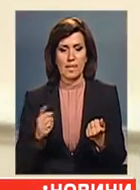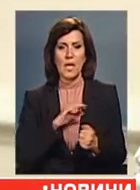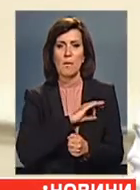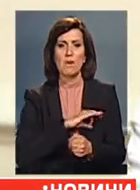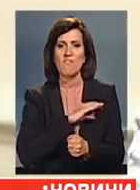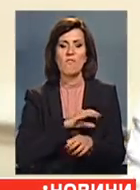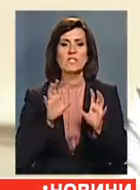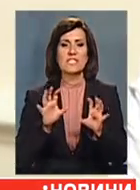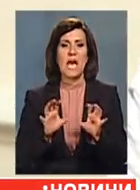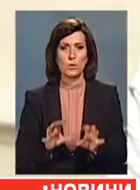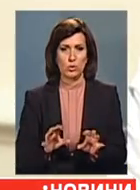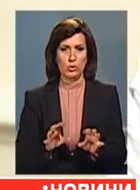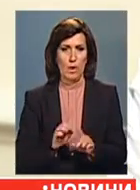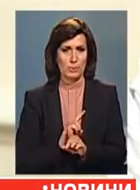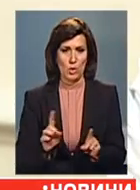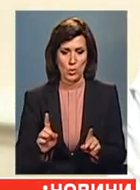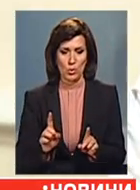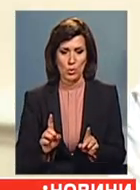правового статусу абсолютно.